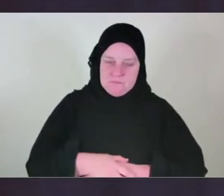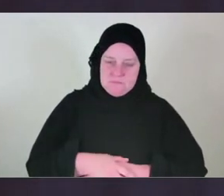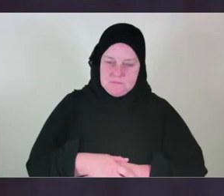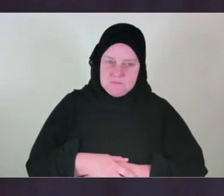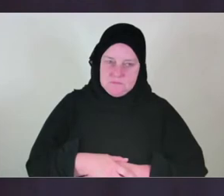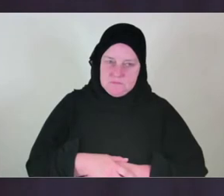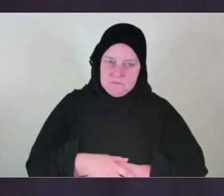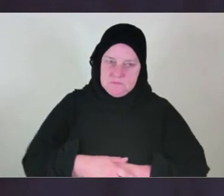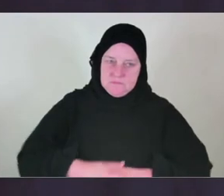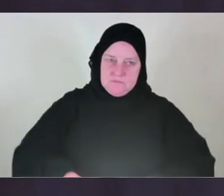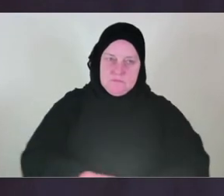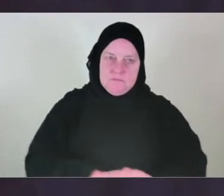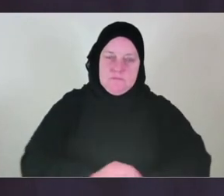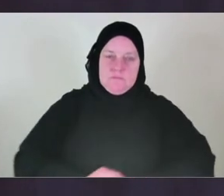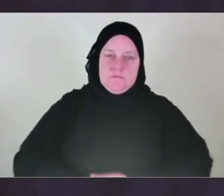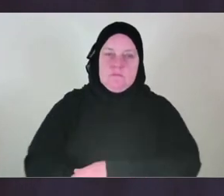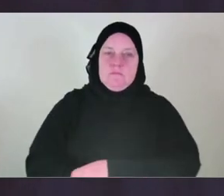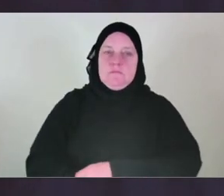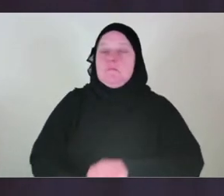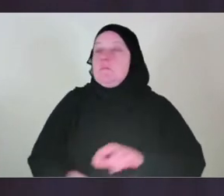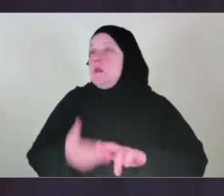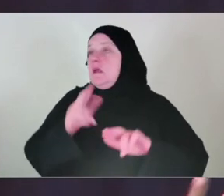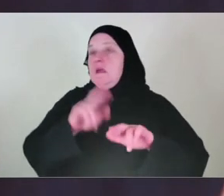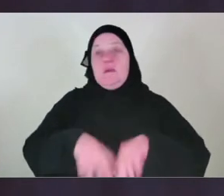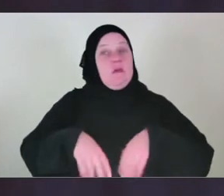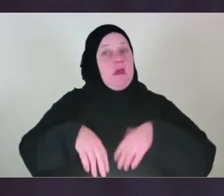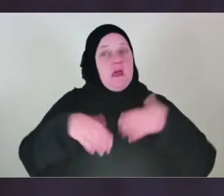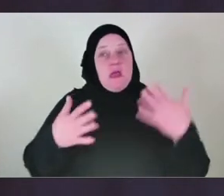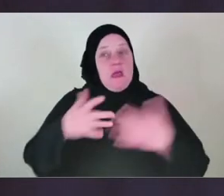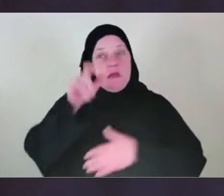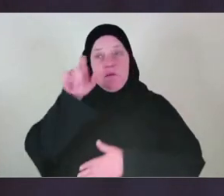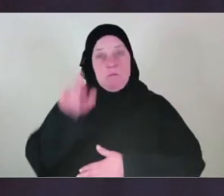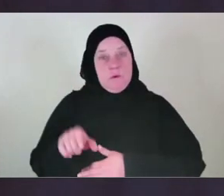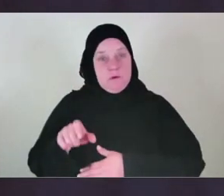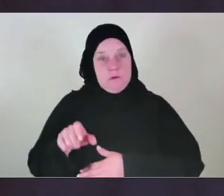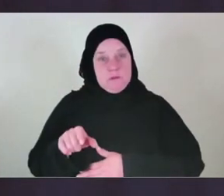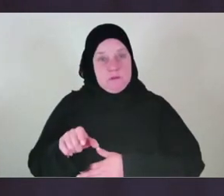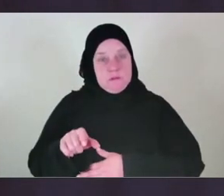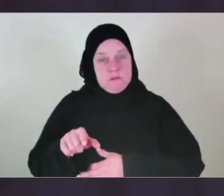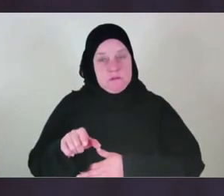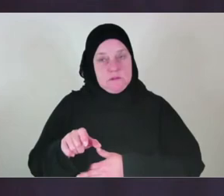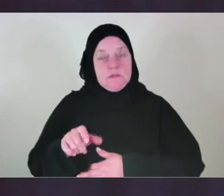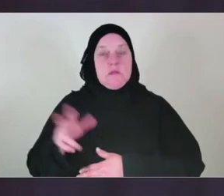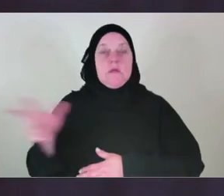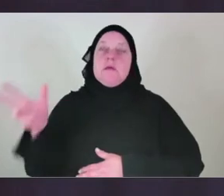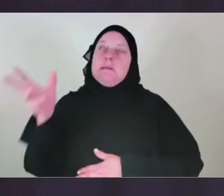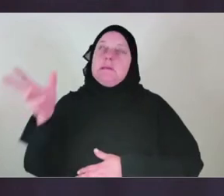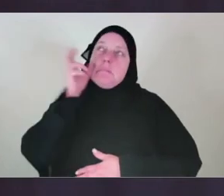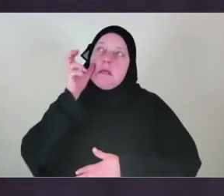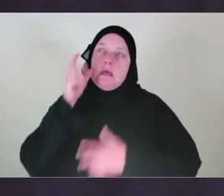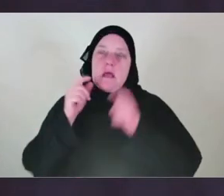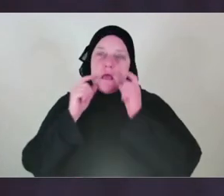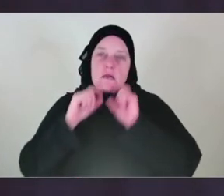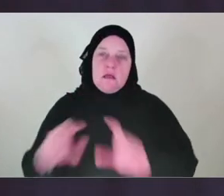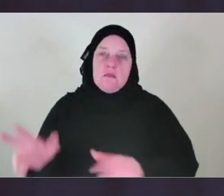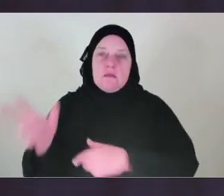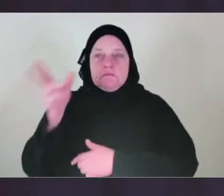الْحَدِيثِ عَنِّي. If any of you, this is for you to learn, if you hear a hadith on Rasulullah sallallahu alayhi wa